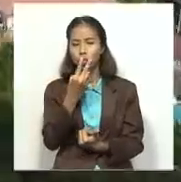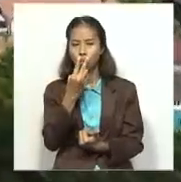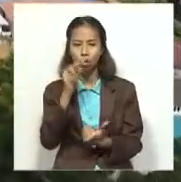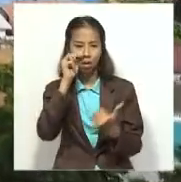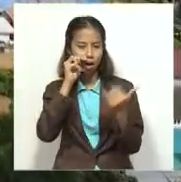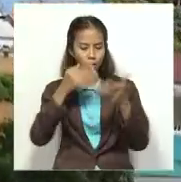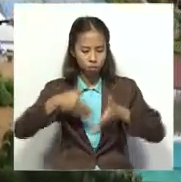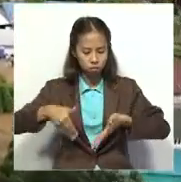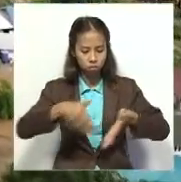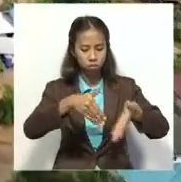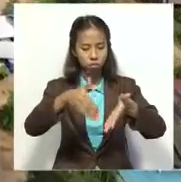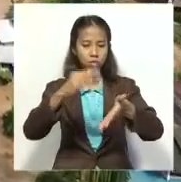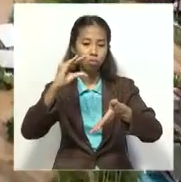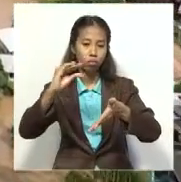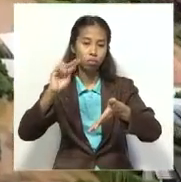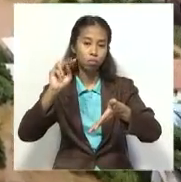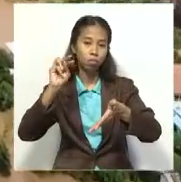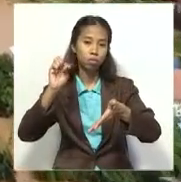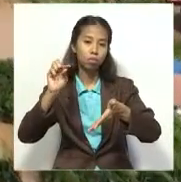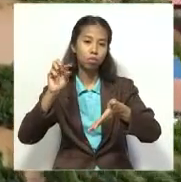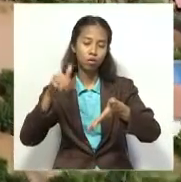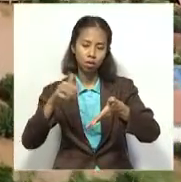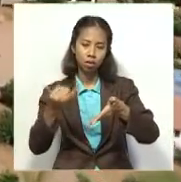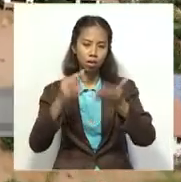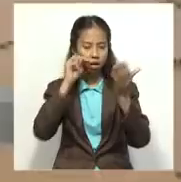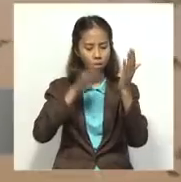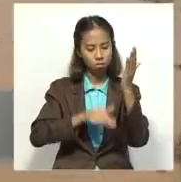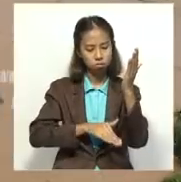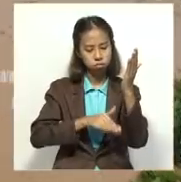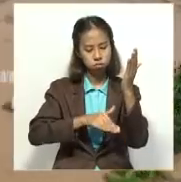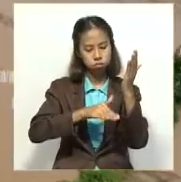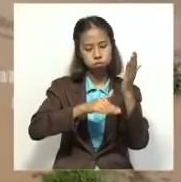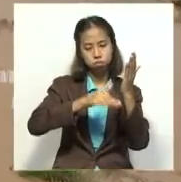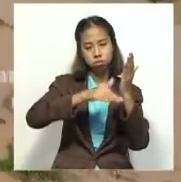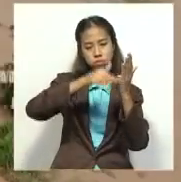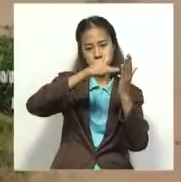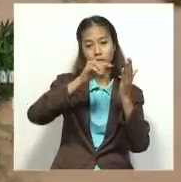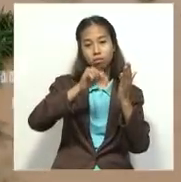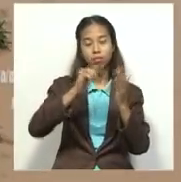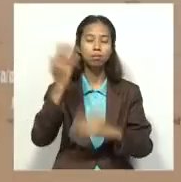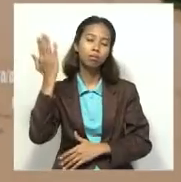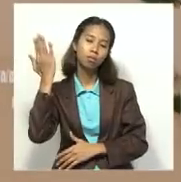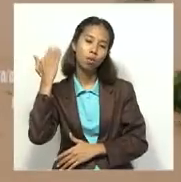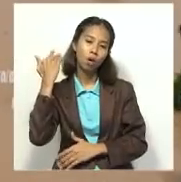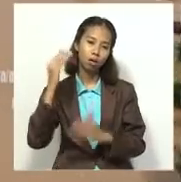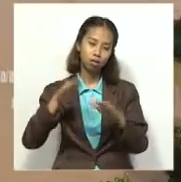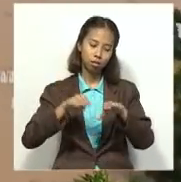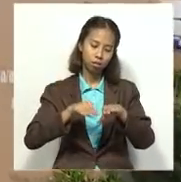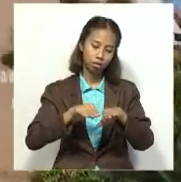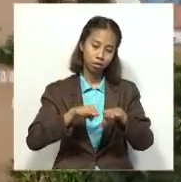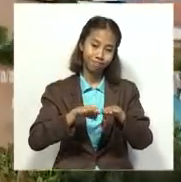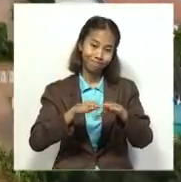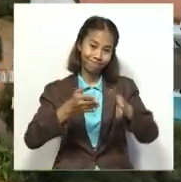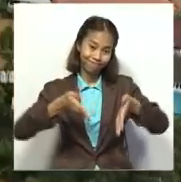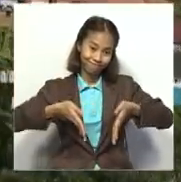ขึ้นต่อเนื่องค่ะเรียกว่าทำสถิติสูงสุดในรอบปีนี้อีกครั้งเมื่อวานนี้ซึ่งสูงเกินตลิ่งไปถึ